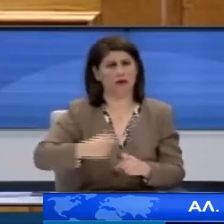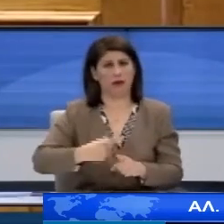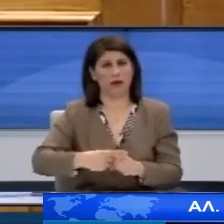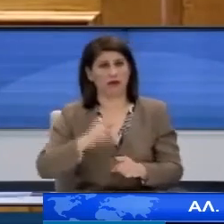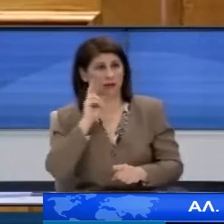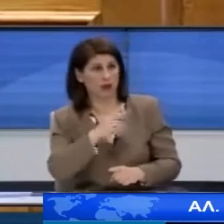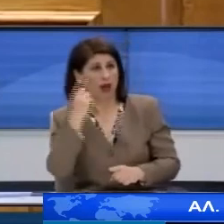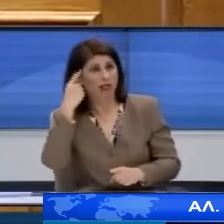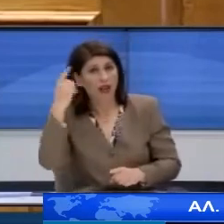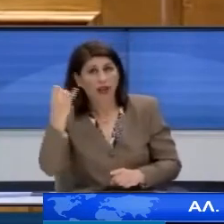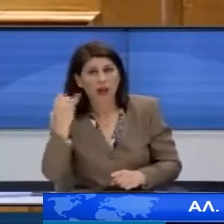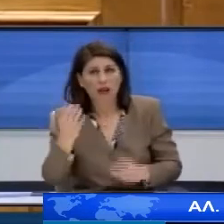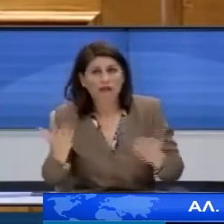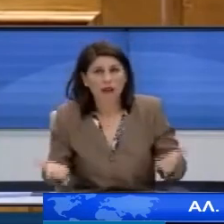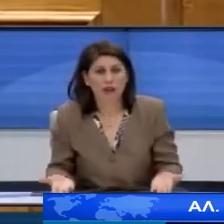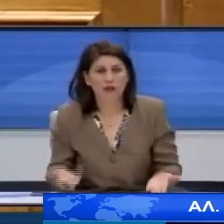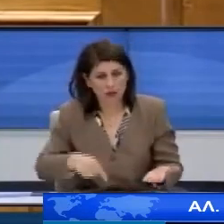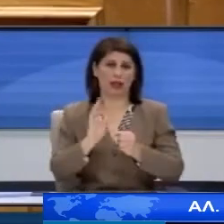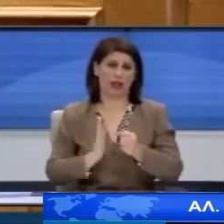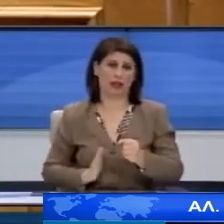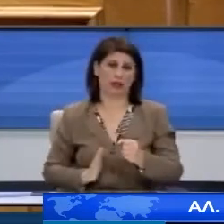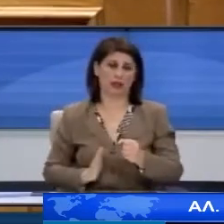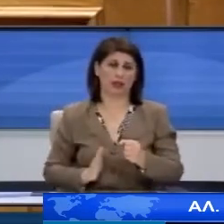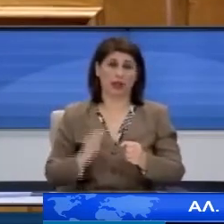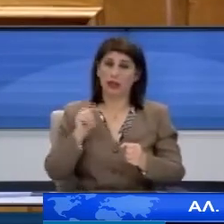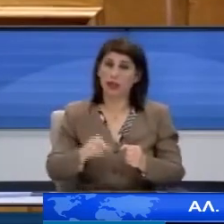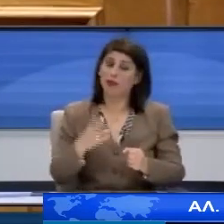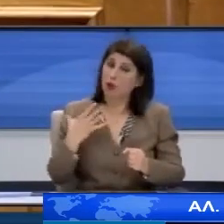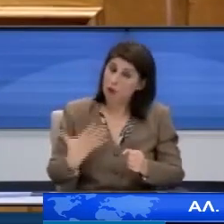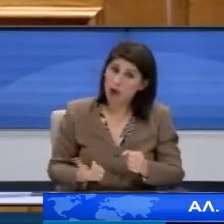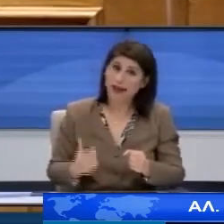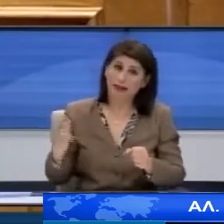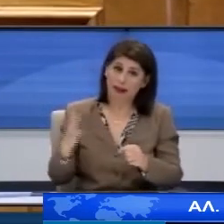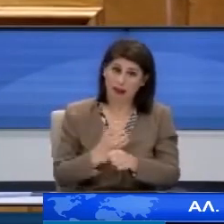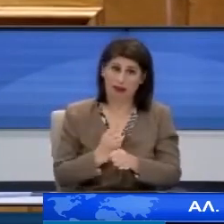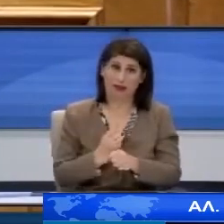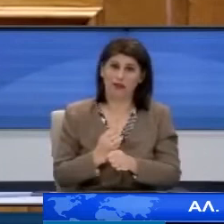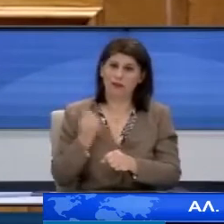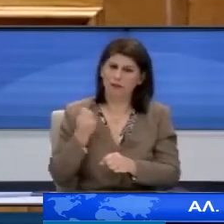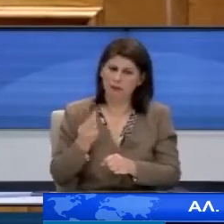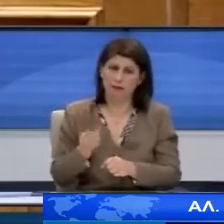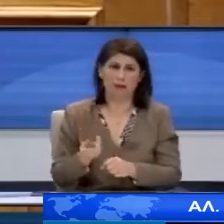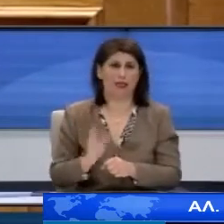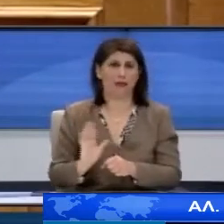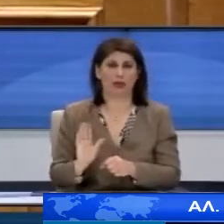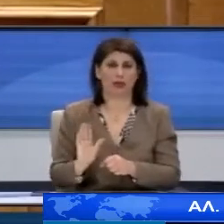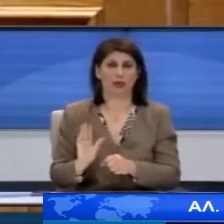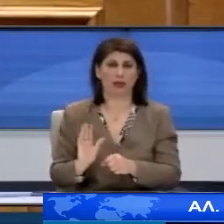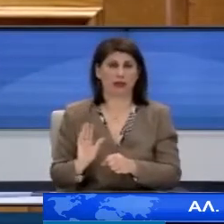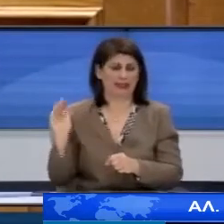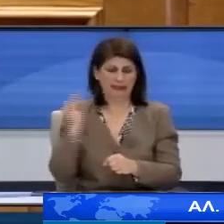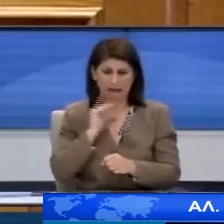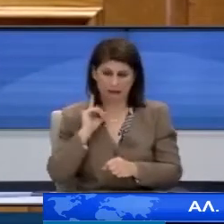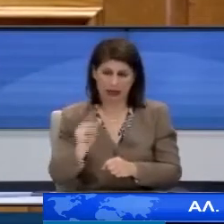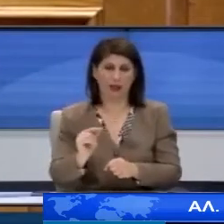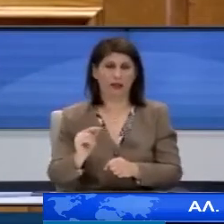Να εμφανίζονται να μην καταλαβαίνουν, αυτό είναι που με ενοχλεί. Και αυτό που έχετε καταφέρει με μαθηματική, με πολύ μεγάλη